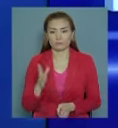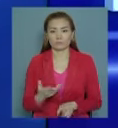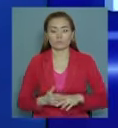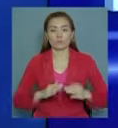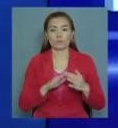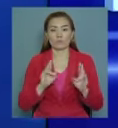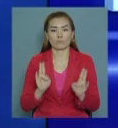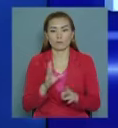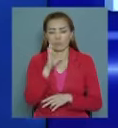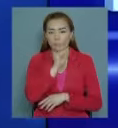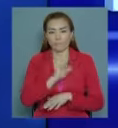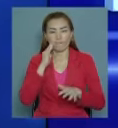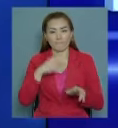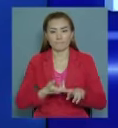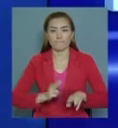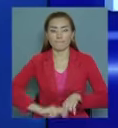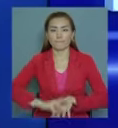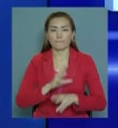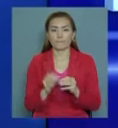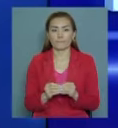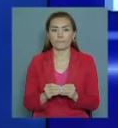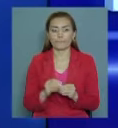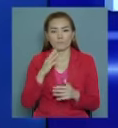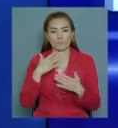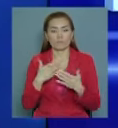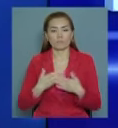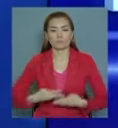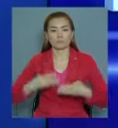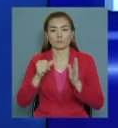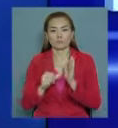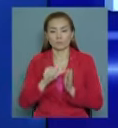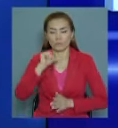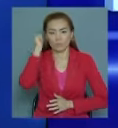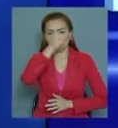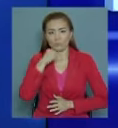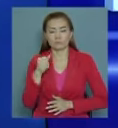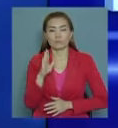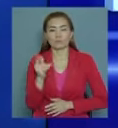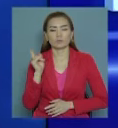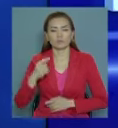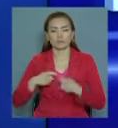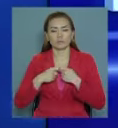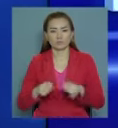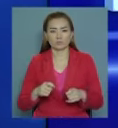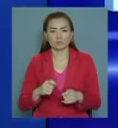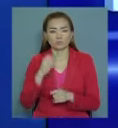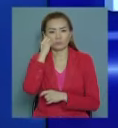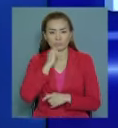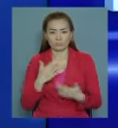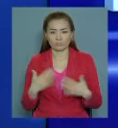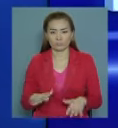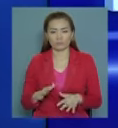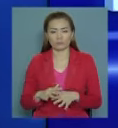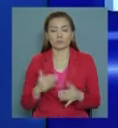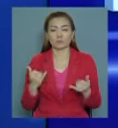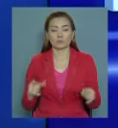дома сильно подтопит. Потому что плотины, построенные в 60-е годы прошлого века, не смогут остановить наводнение.